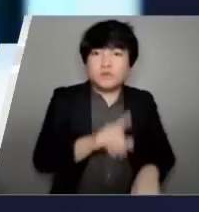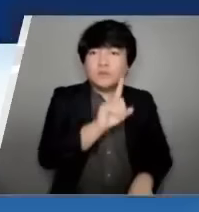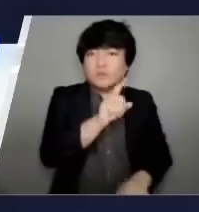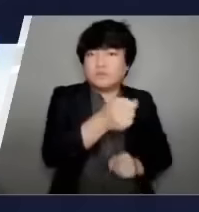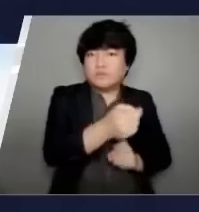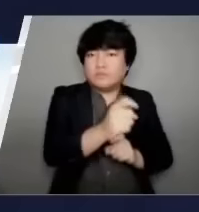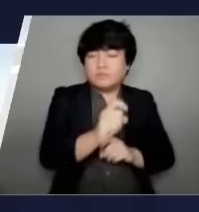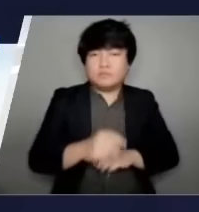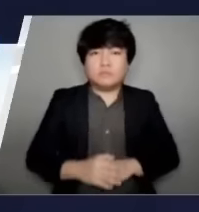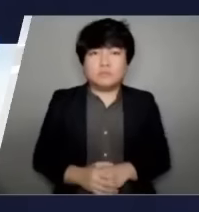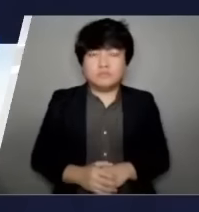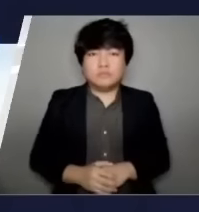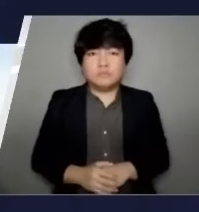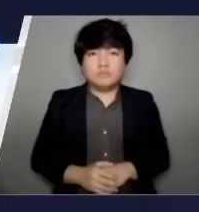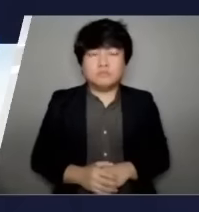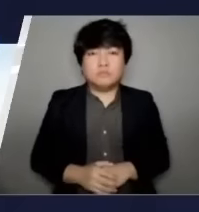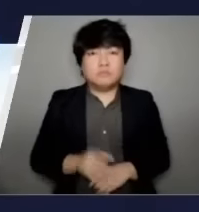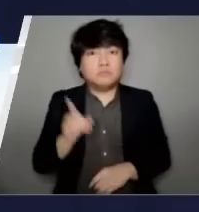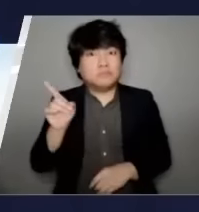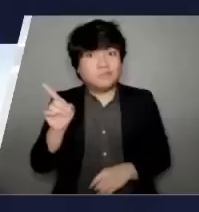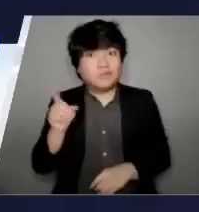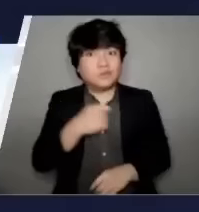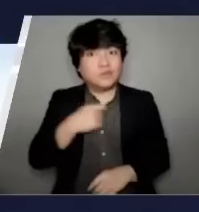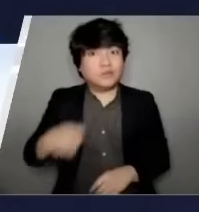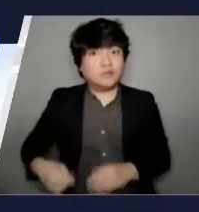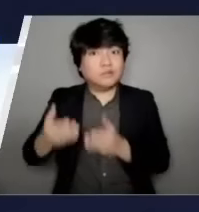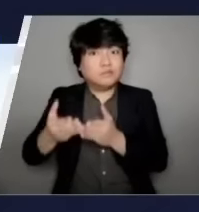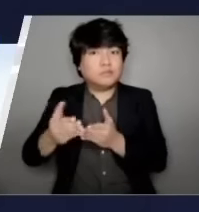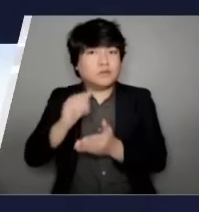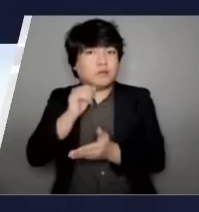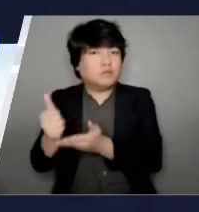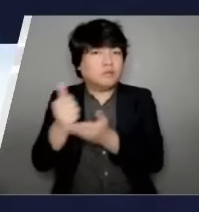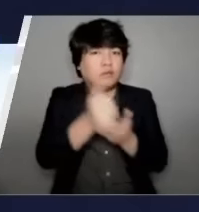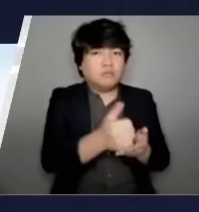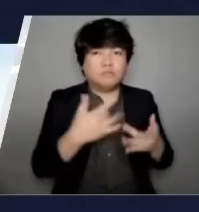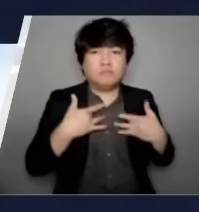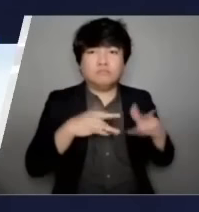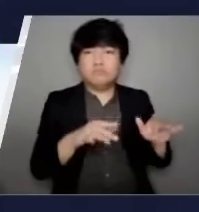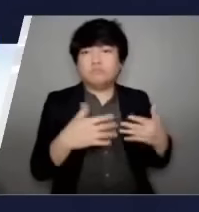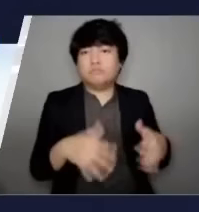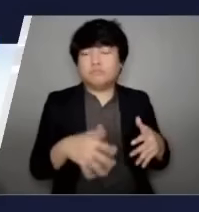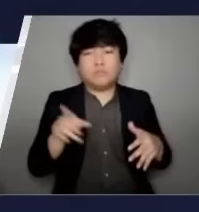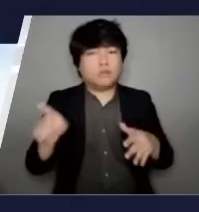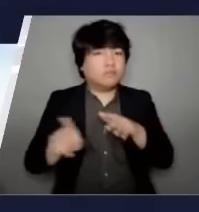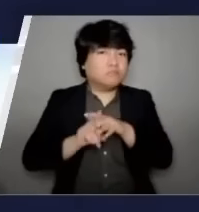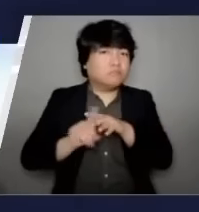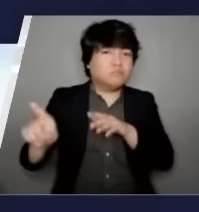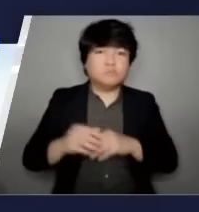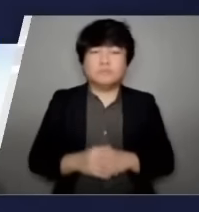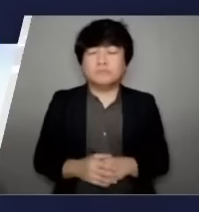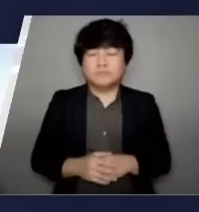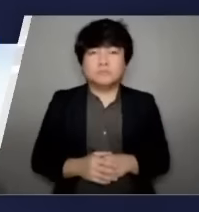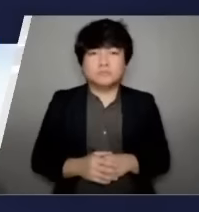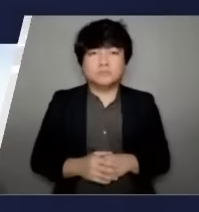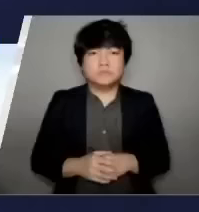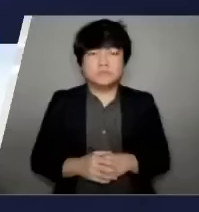niya sinaklolohan din yung ating mangingisda. Tumakas na siya dire-diretso. So, identified naman siya.